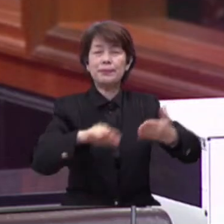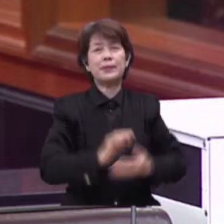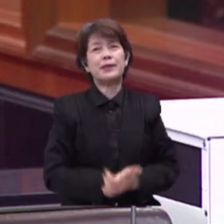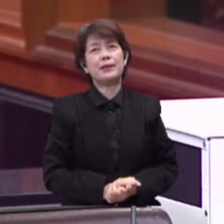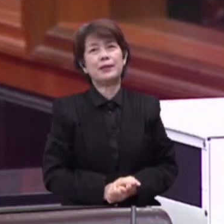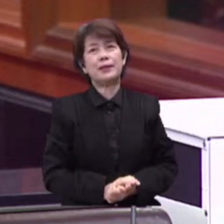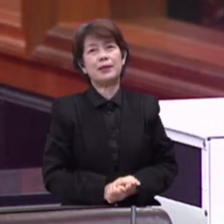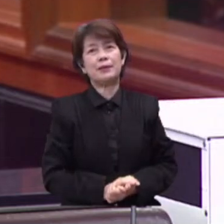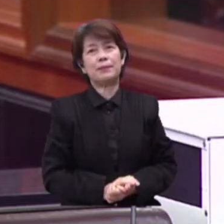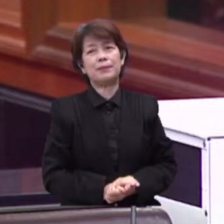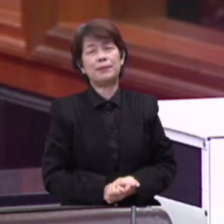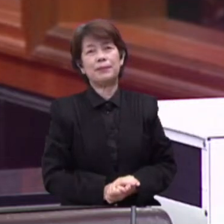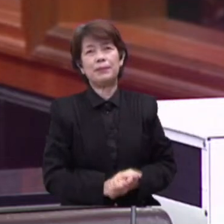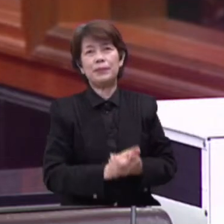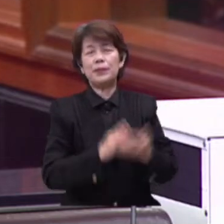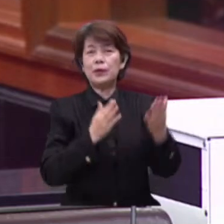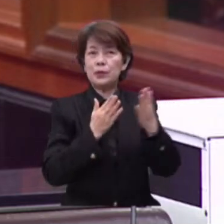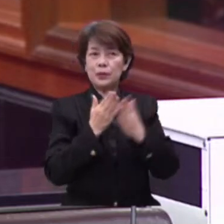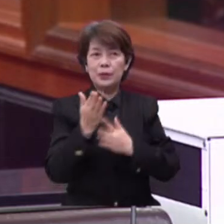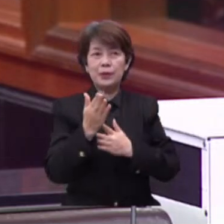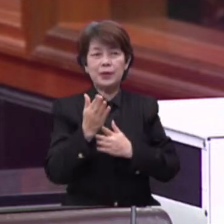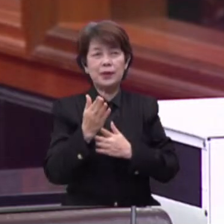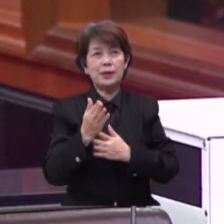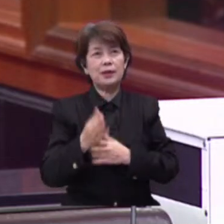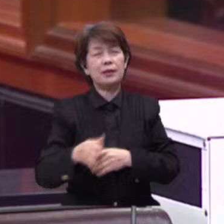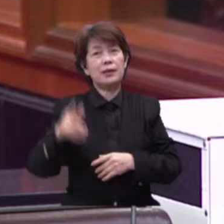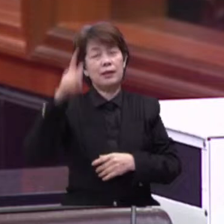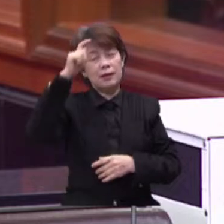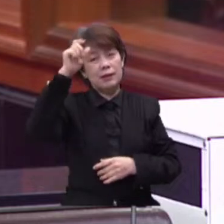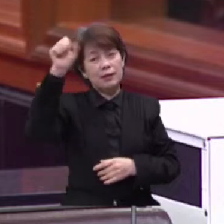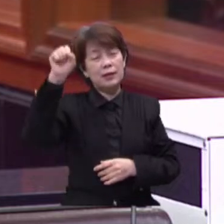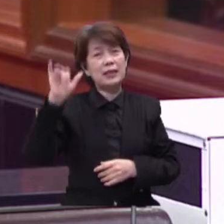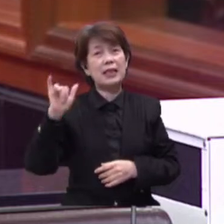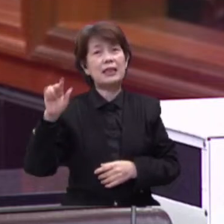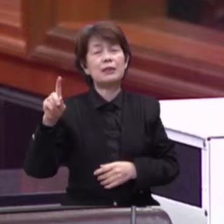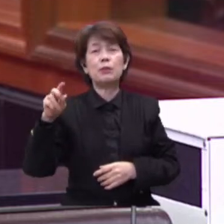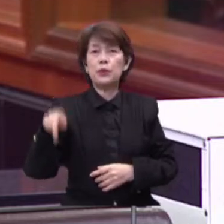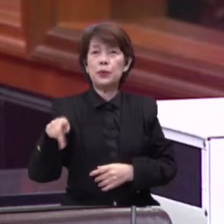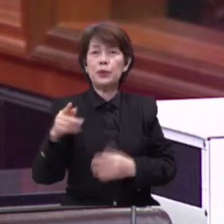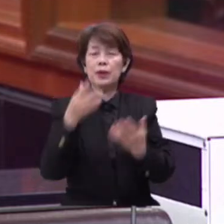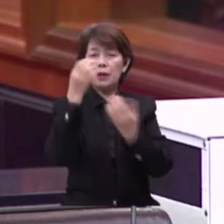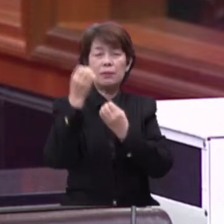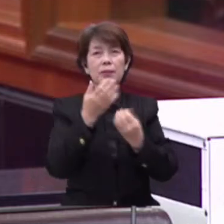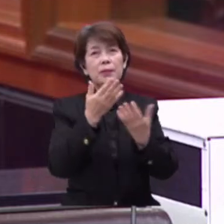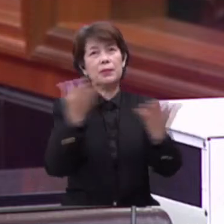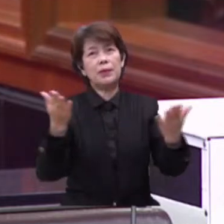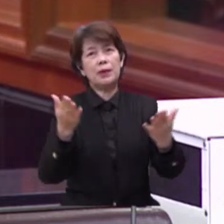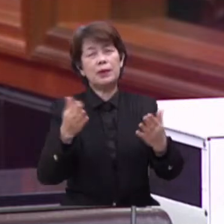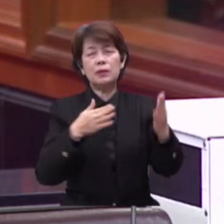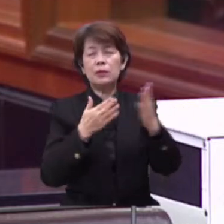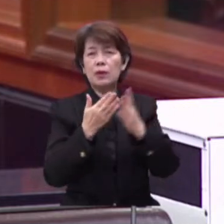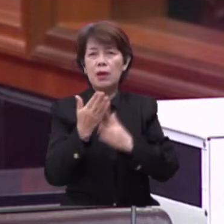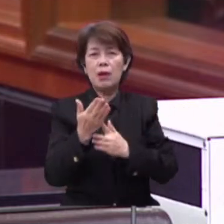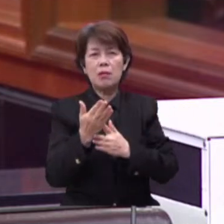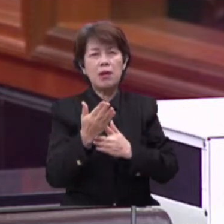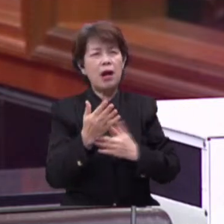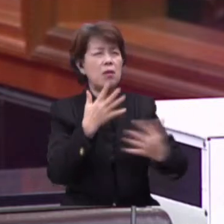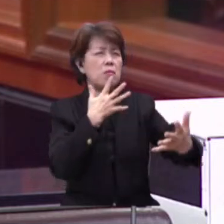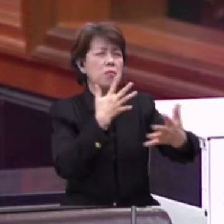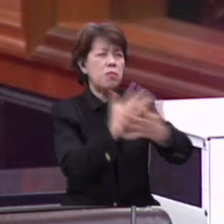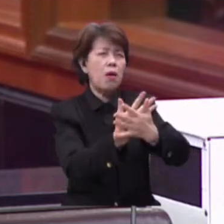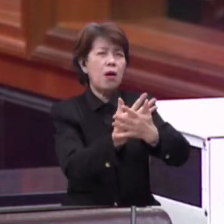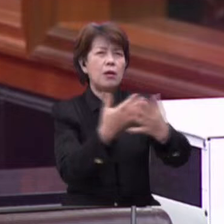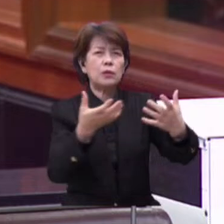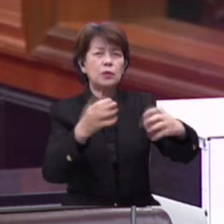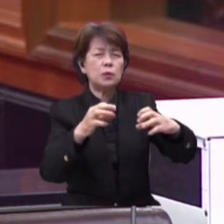justru taksi yang dipertua saya Memangnya untuk menghukum mereka yang ingin bunuh diri ini